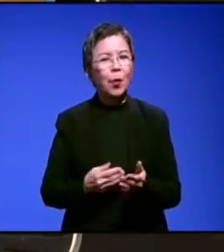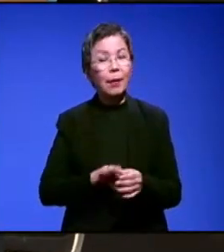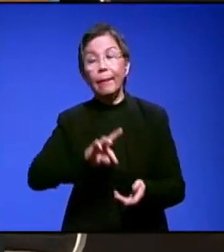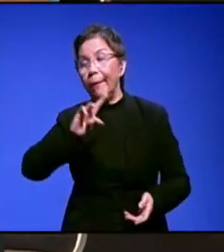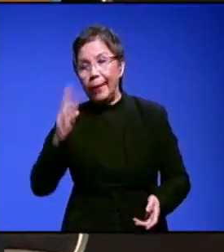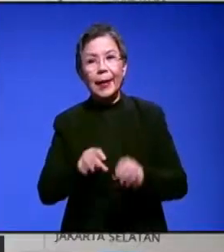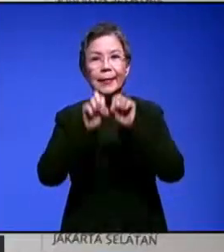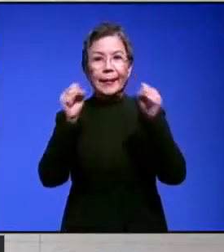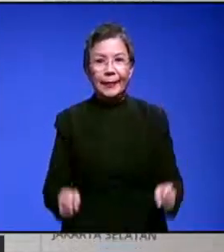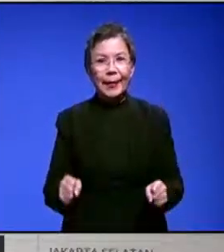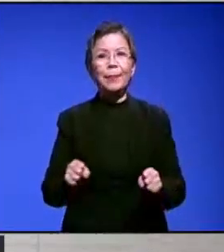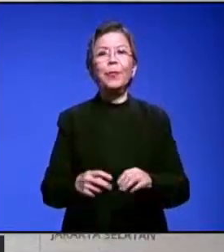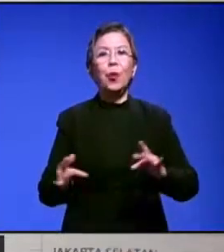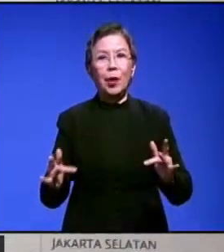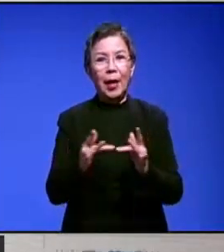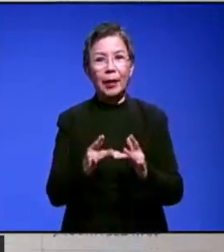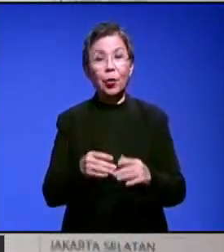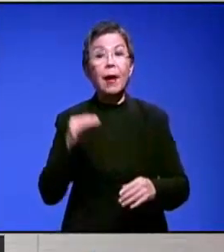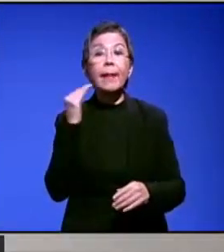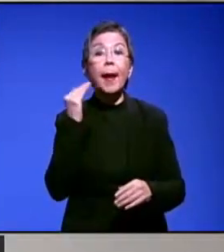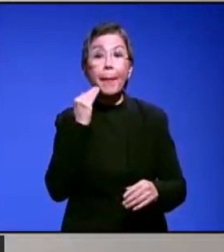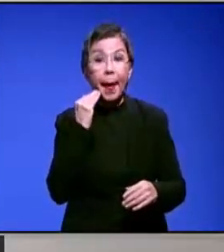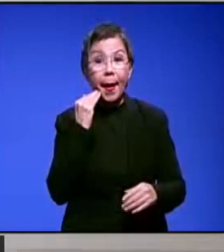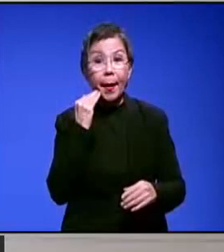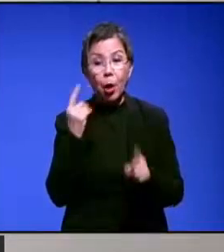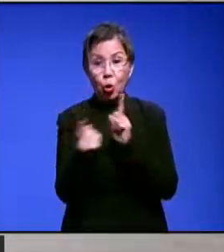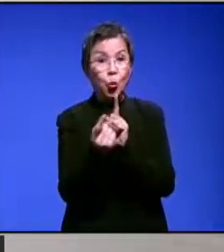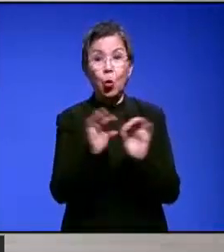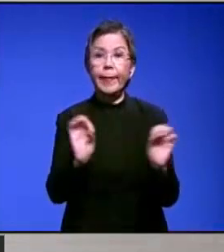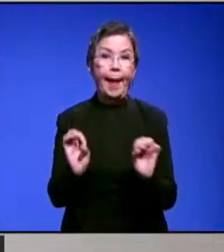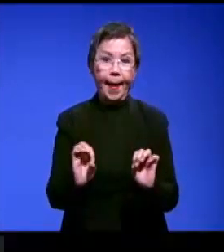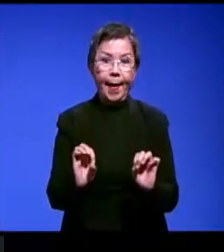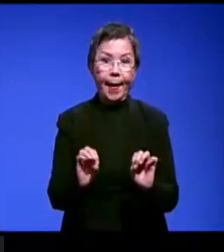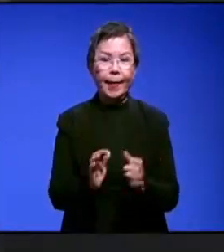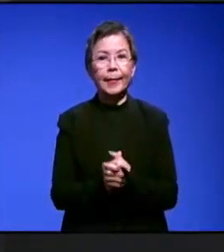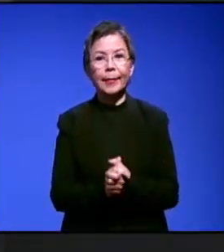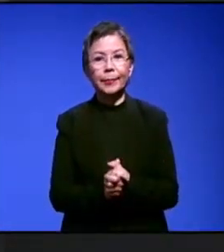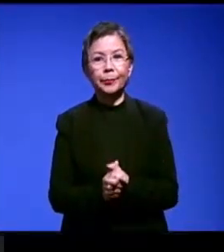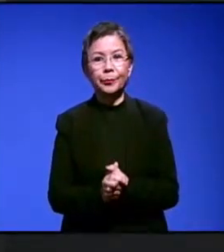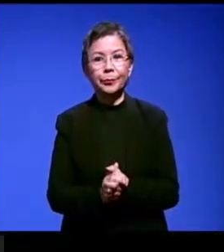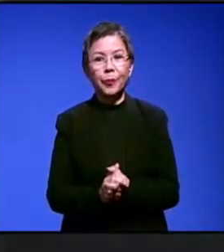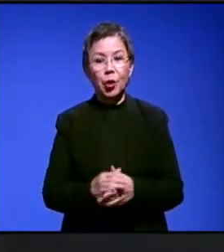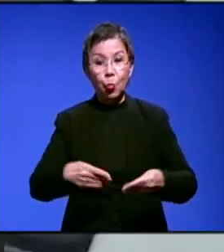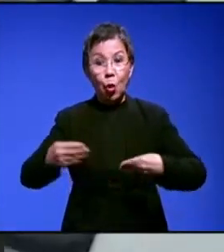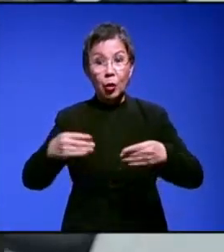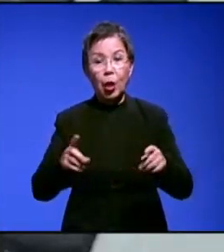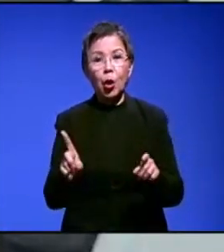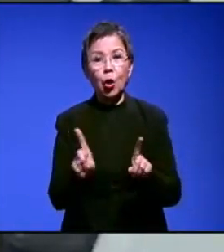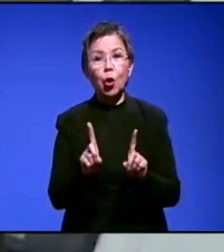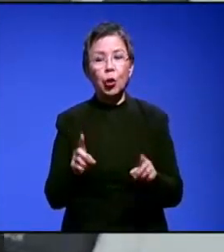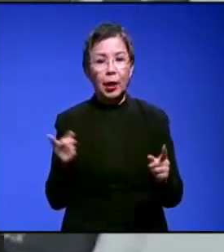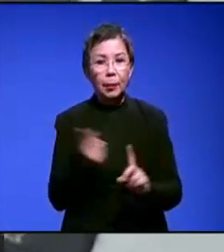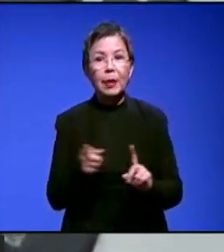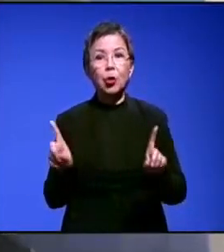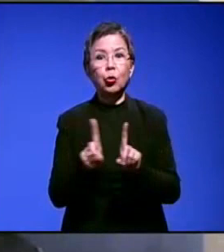pada sistem online yang mempermudah transaksi tanpa harus ada pertemuan. Para pedagang yang tokonya terpaksa